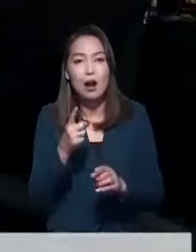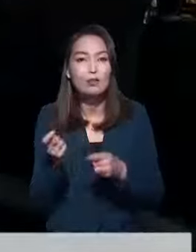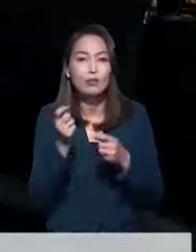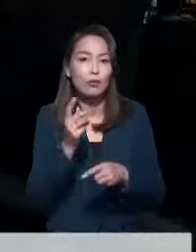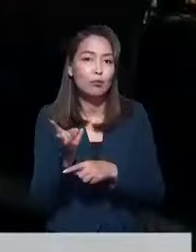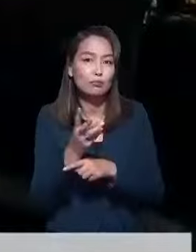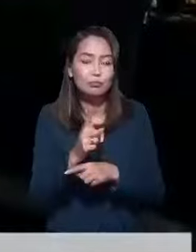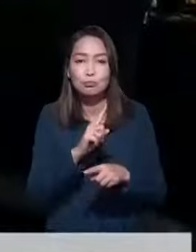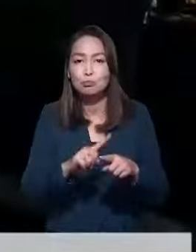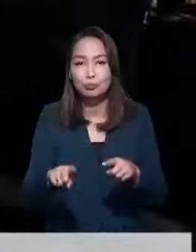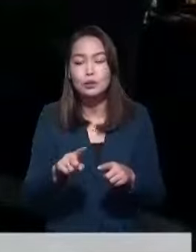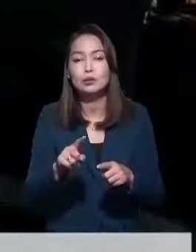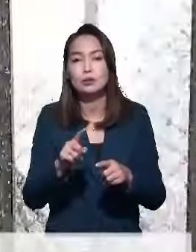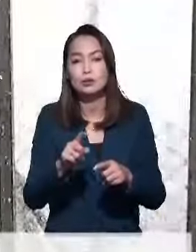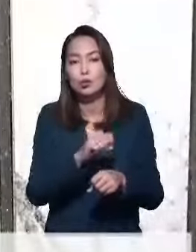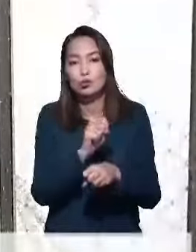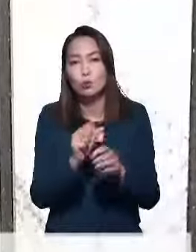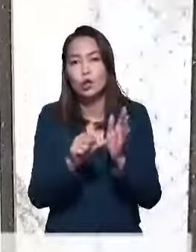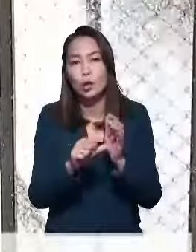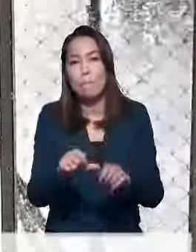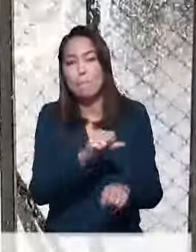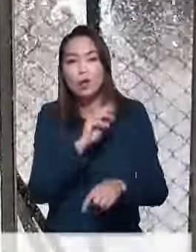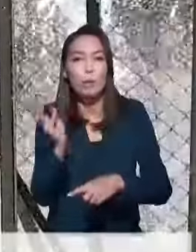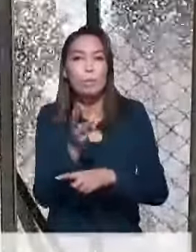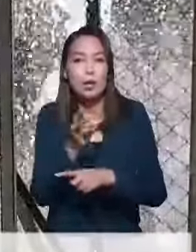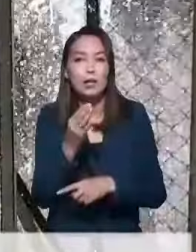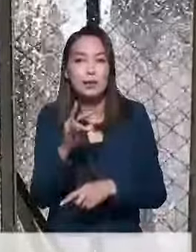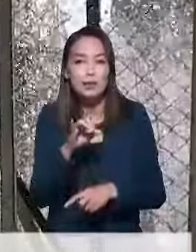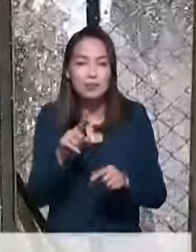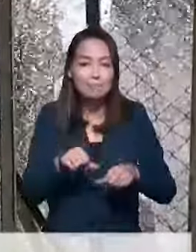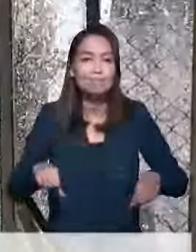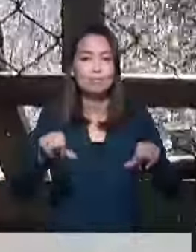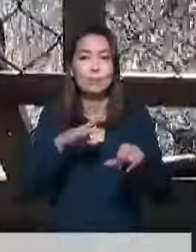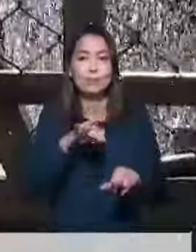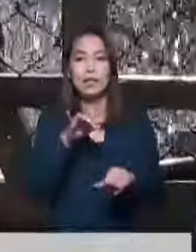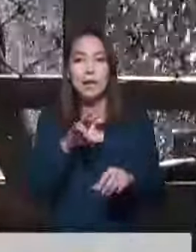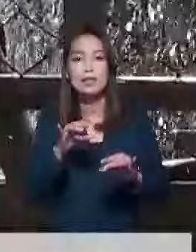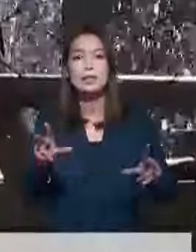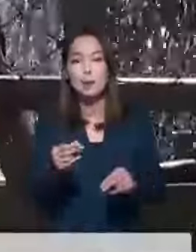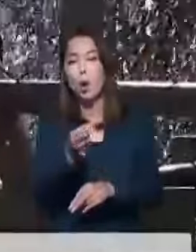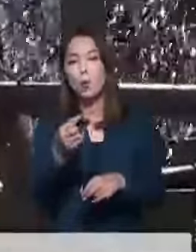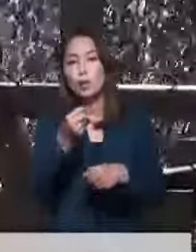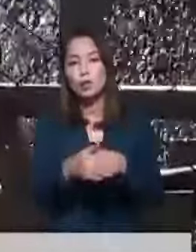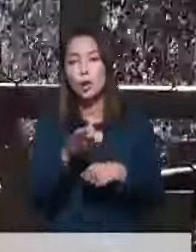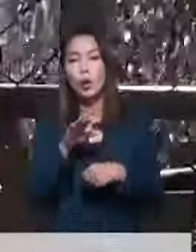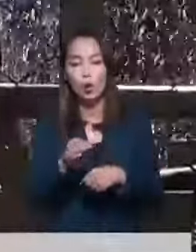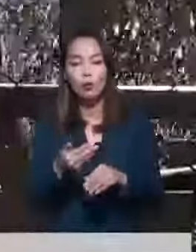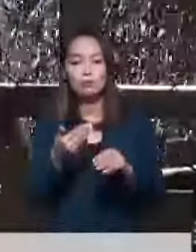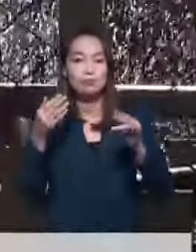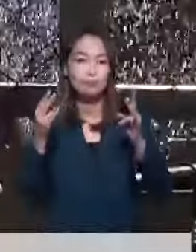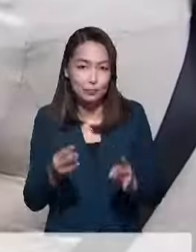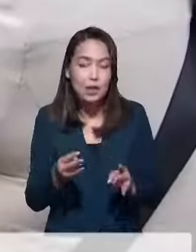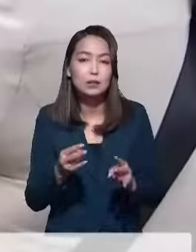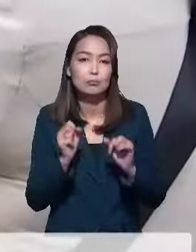считанные минуты удалось укротить 6-метровое пламя. А сам ТНС перекрыл задвижной кран и спас областной центр от непоправимых